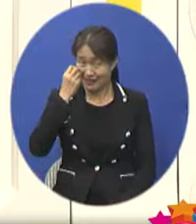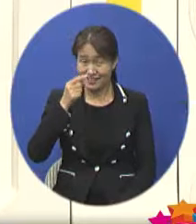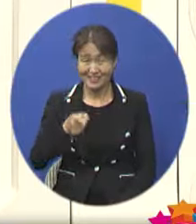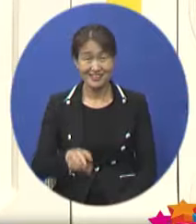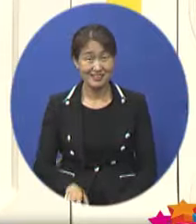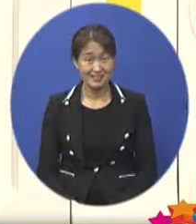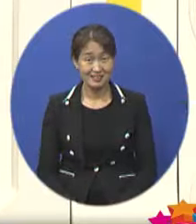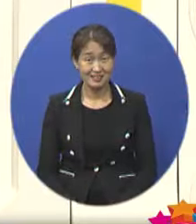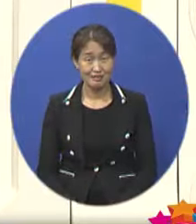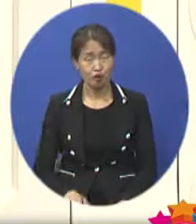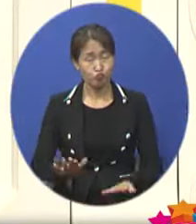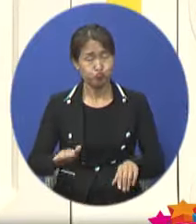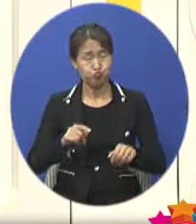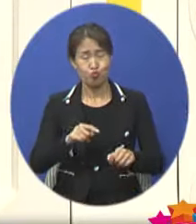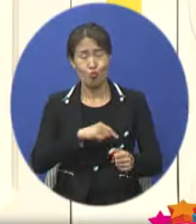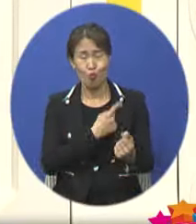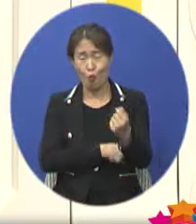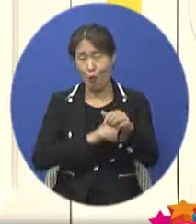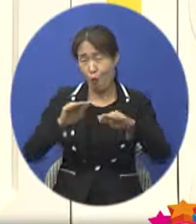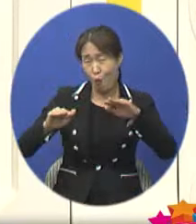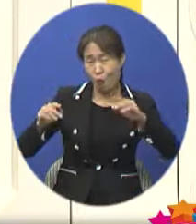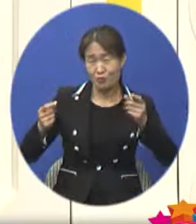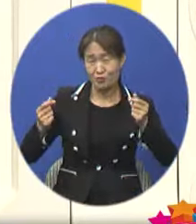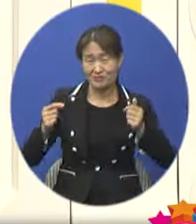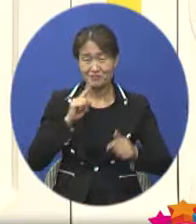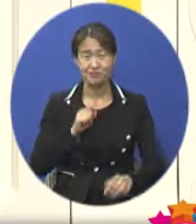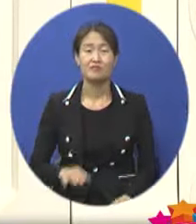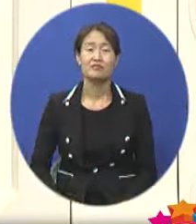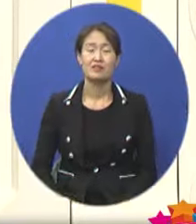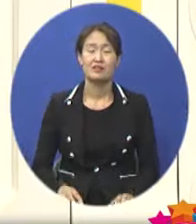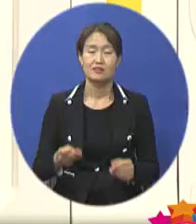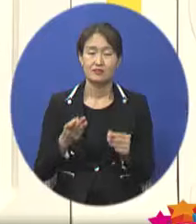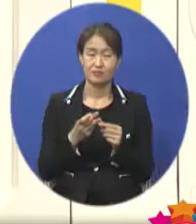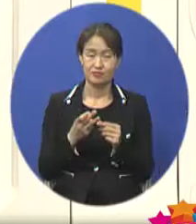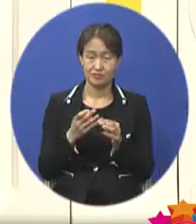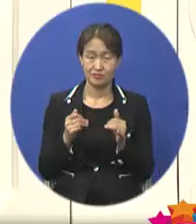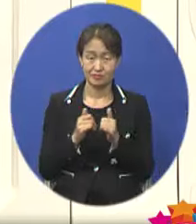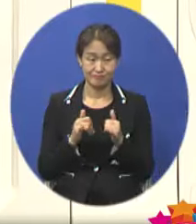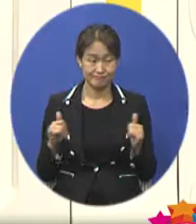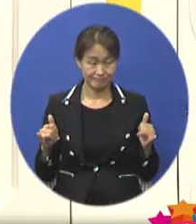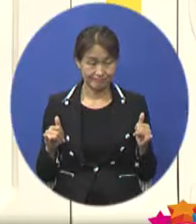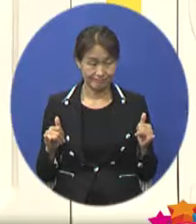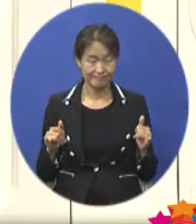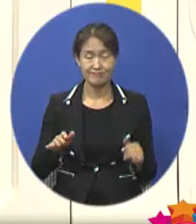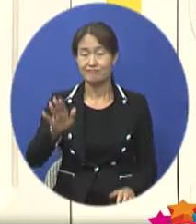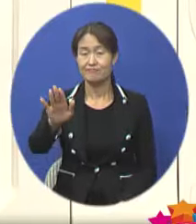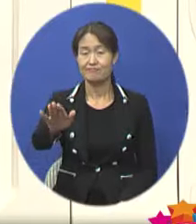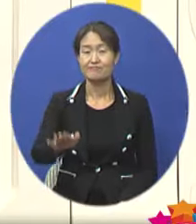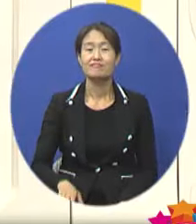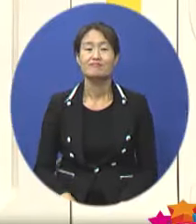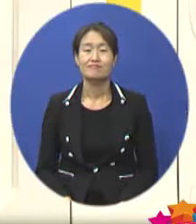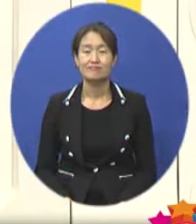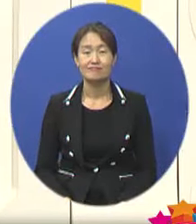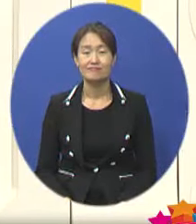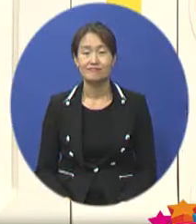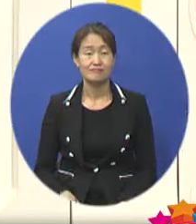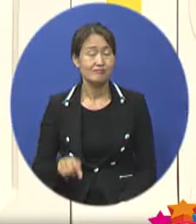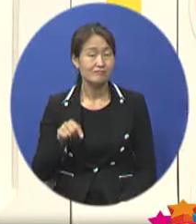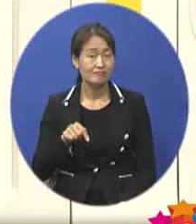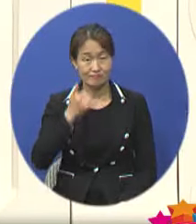인색하네. 막상 막한데요. 네, 다음 네, 분. 기다려줍니다. 자 13번째 직접 참여자분이시죠. 여보세요. 네. 네,